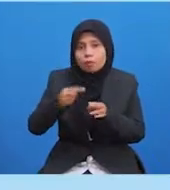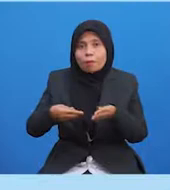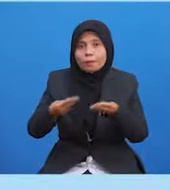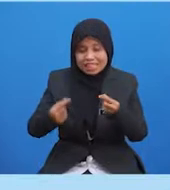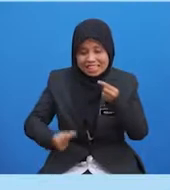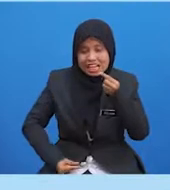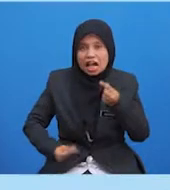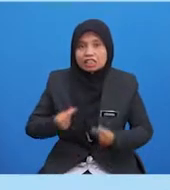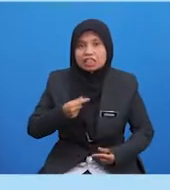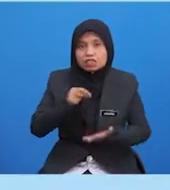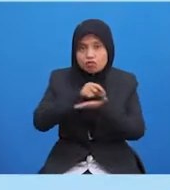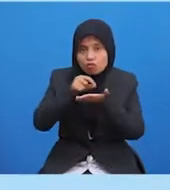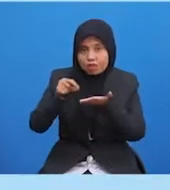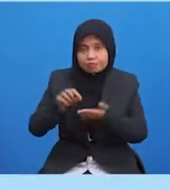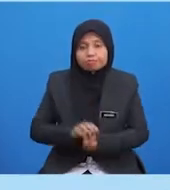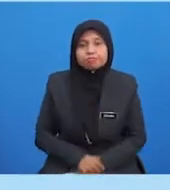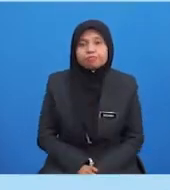kepada font.